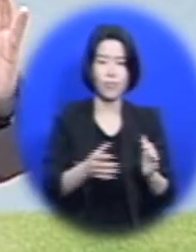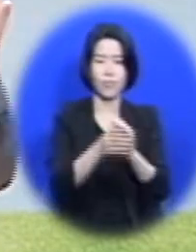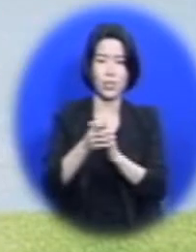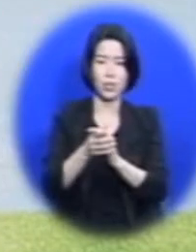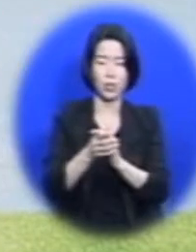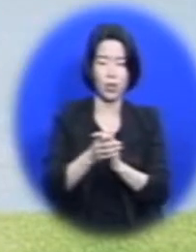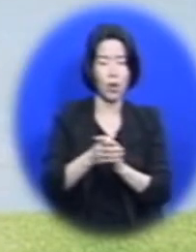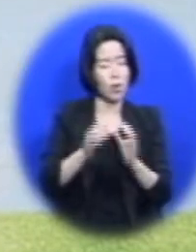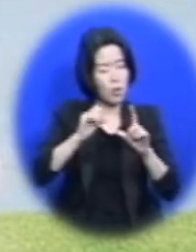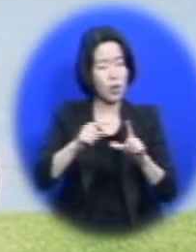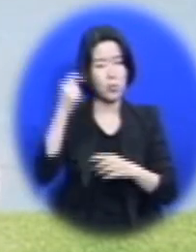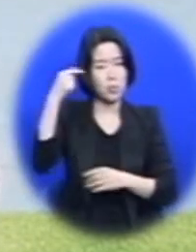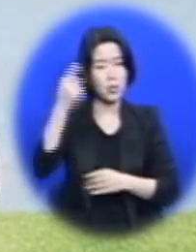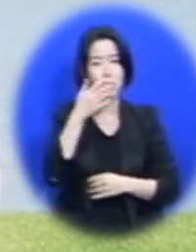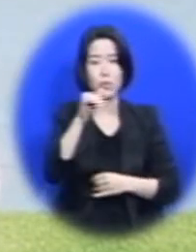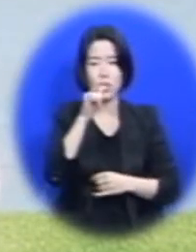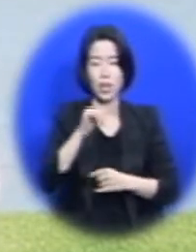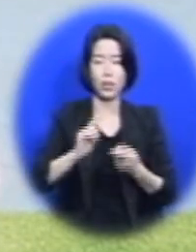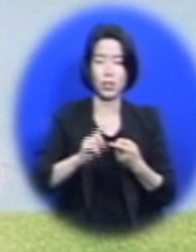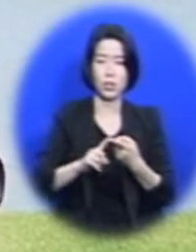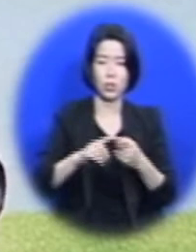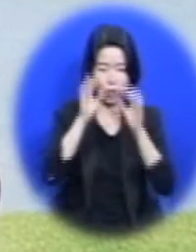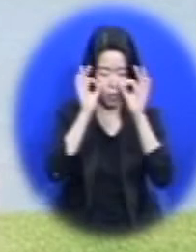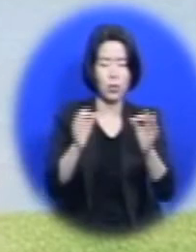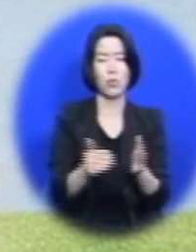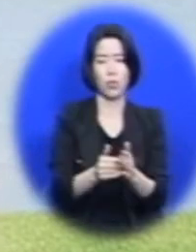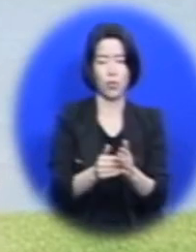거의 미쳐버릴 수 있다는 사실을 본 거예요.